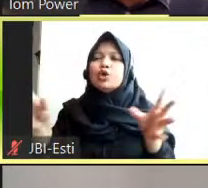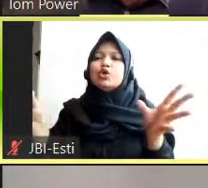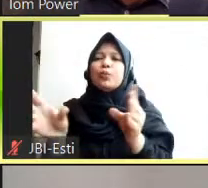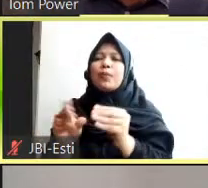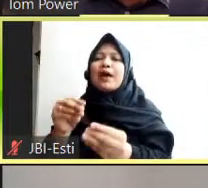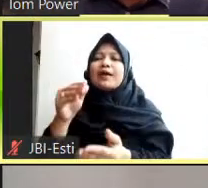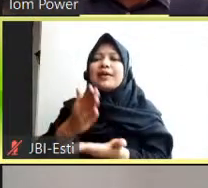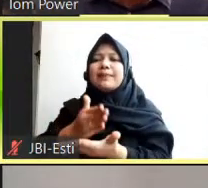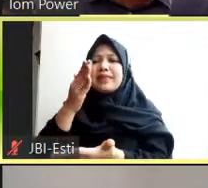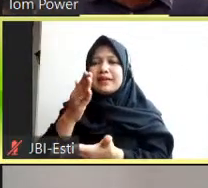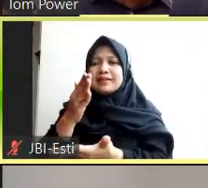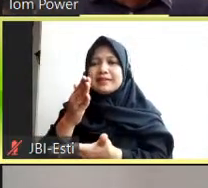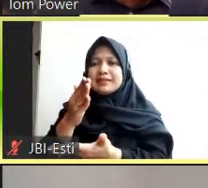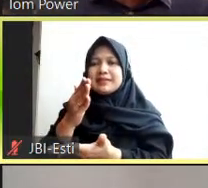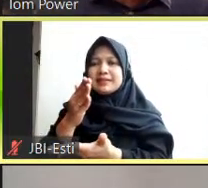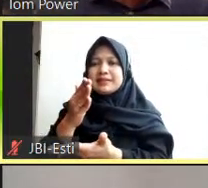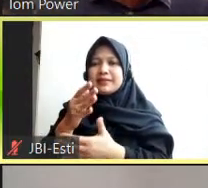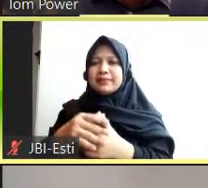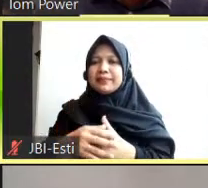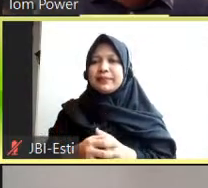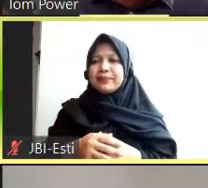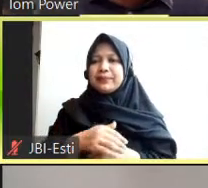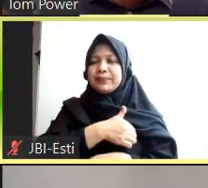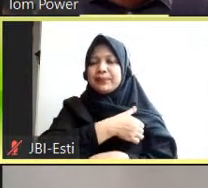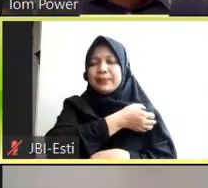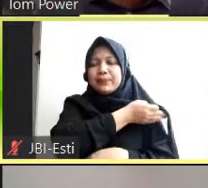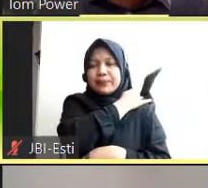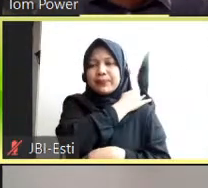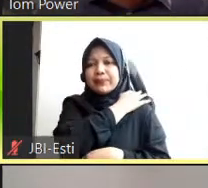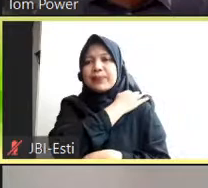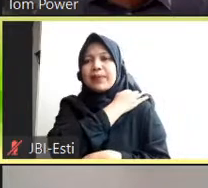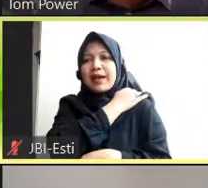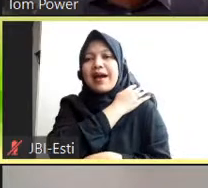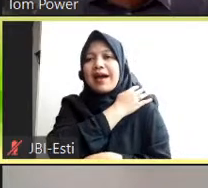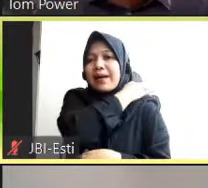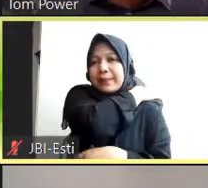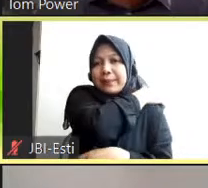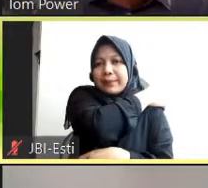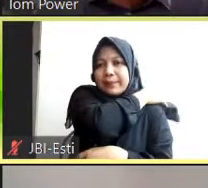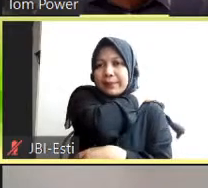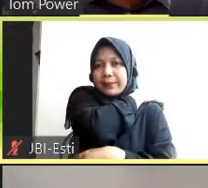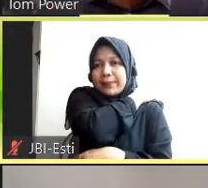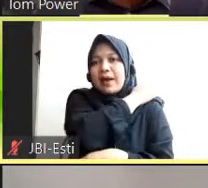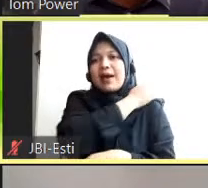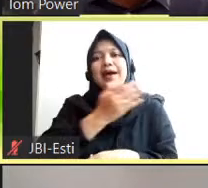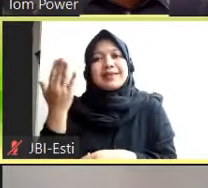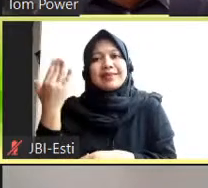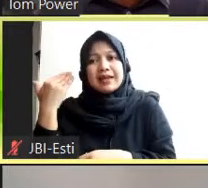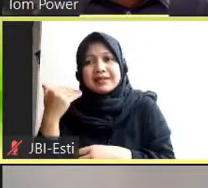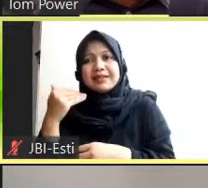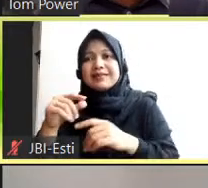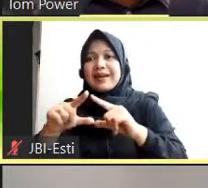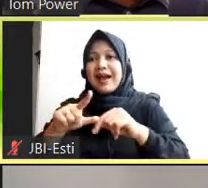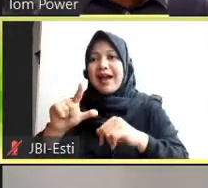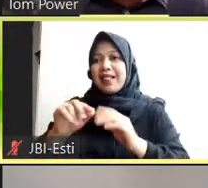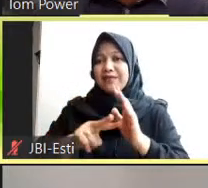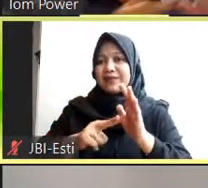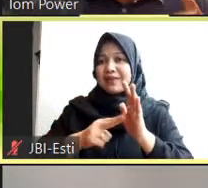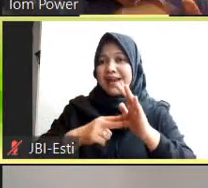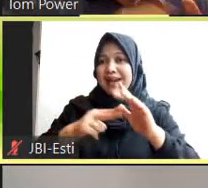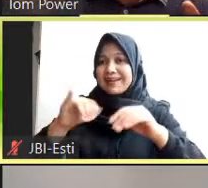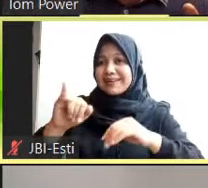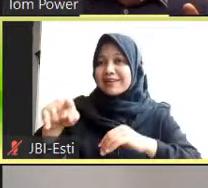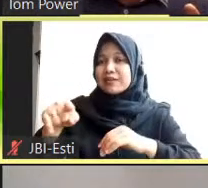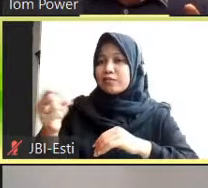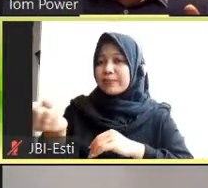sangat dibatasi, dan semakin dibatasi. Tadi cukup menarik, Mbak Alfiani juga menyampaikan bahwa